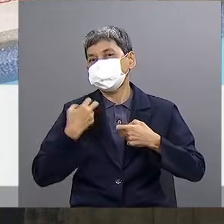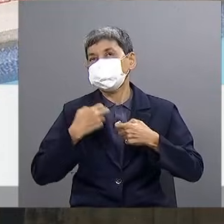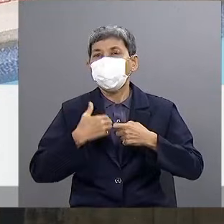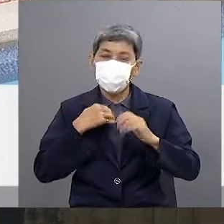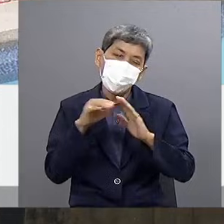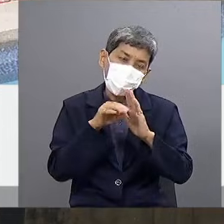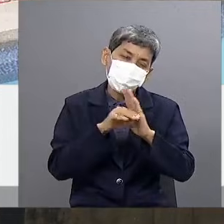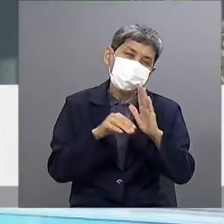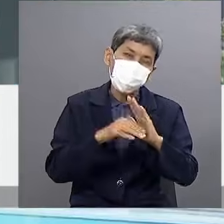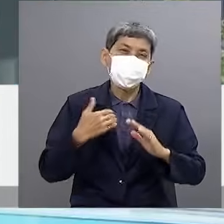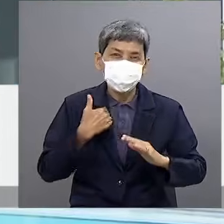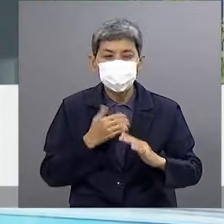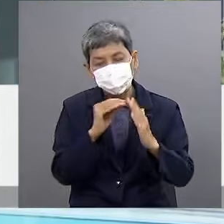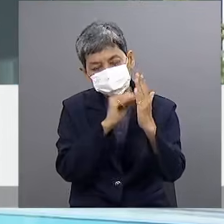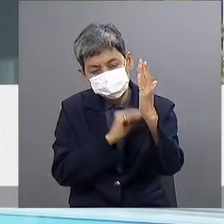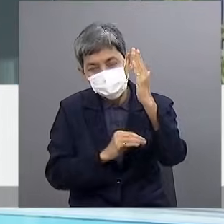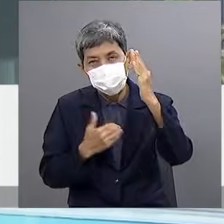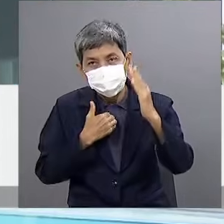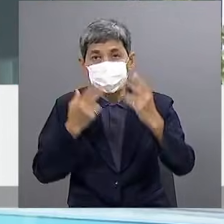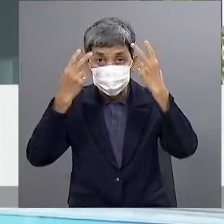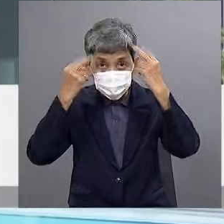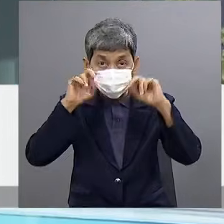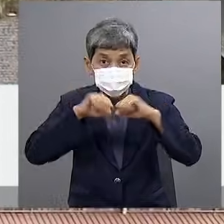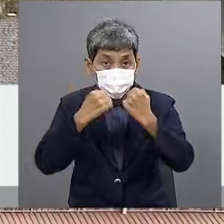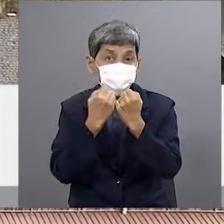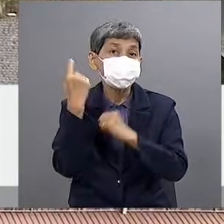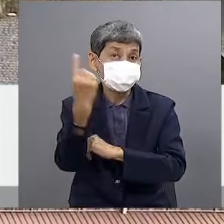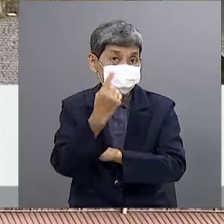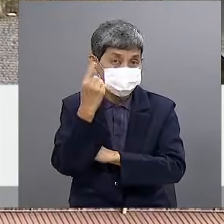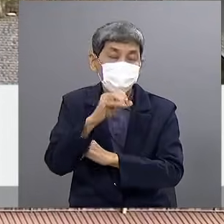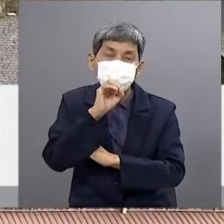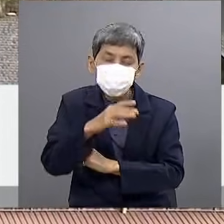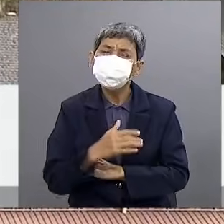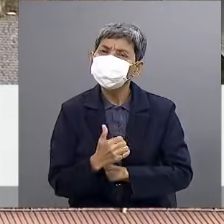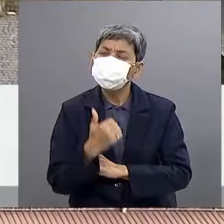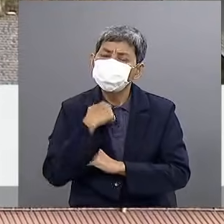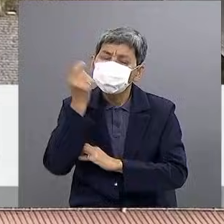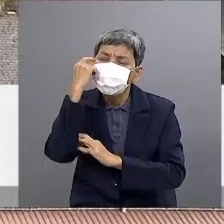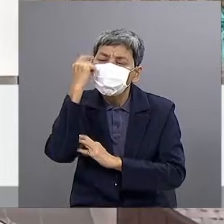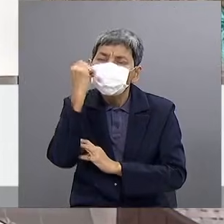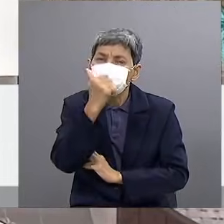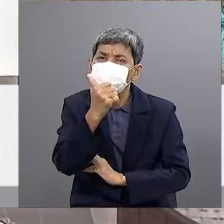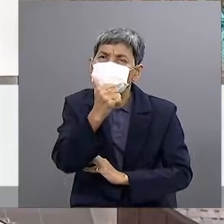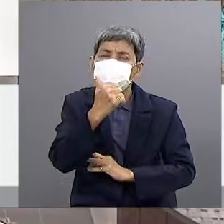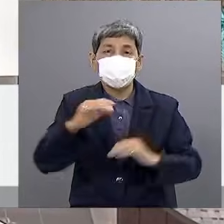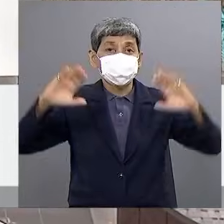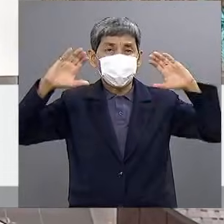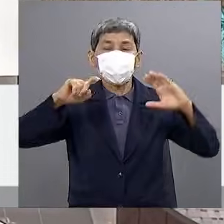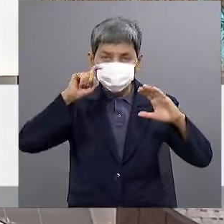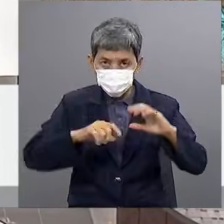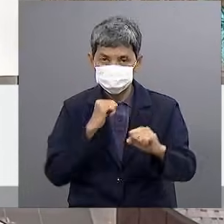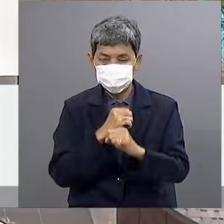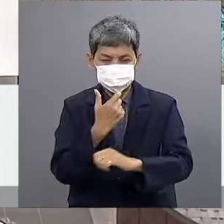ไปค่ะในแต่ละจังหวัดนายกสมาคมธุรกิจท่องเที่ยวภายในประเทศบอกว่าก็เป็นเรื่องที่เข้าใจได้นะคะแต่รัฐบาลก็ควรเร่งฉีดวัคซีนคว